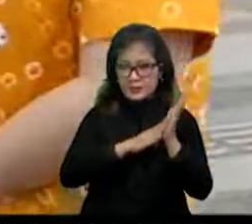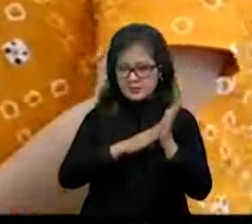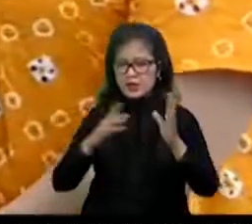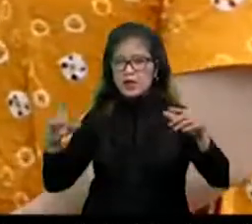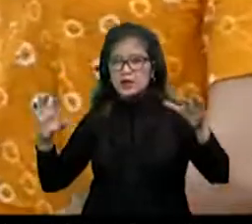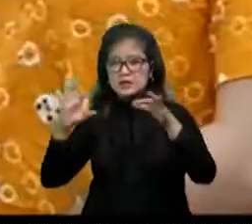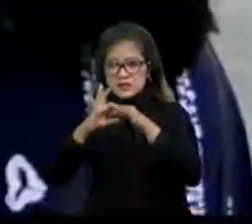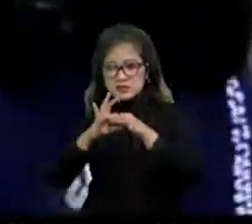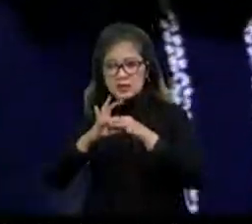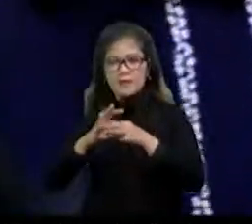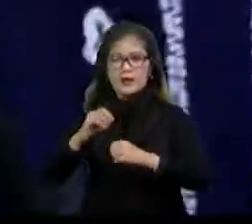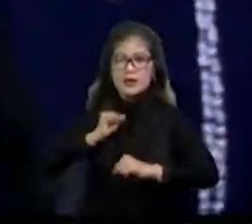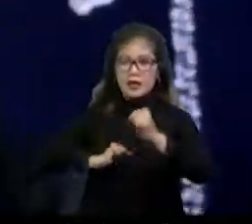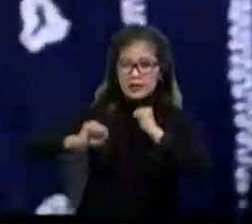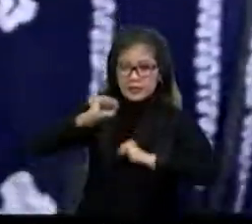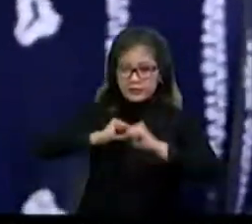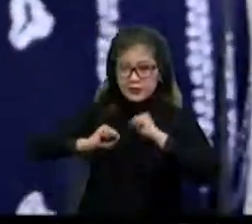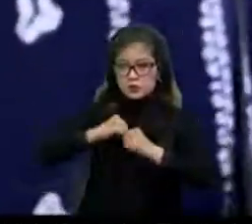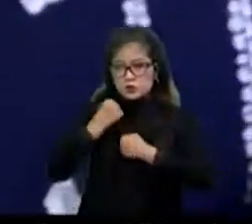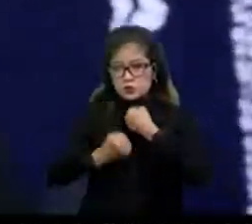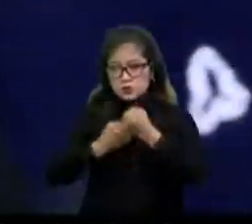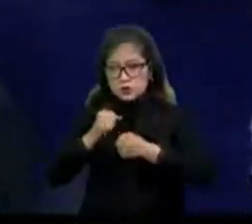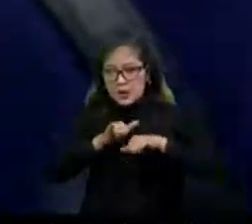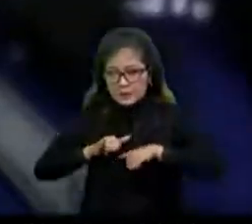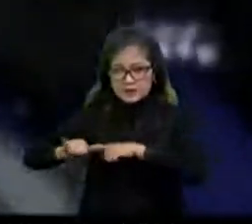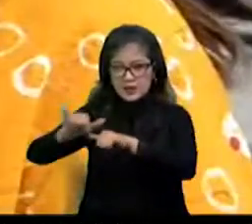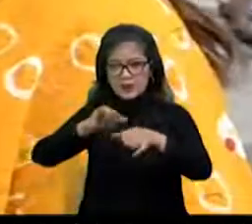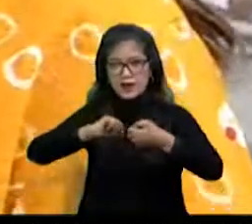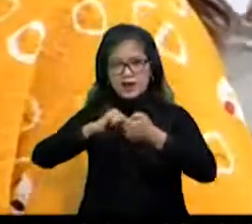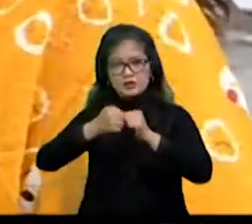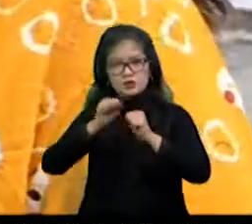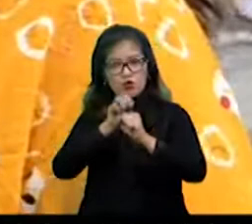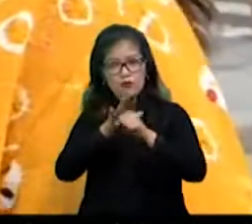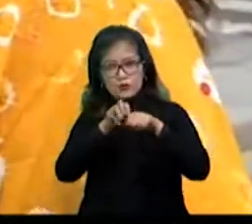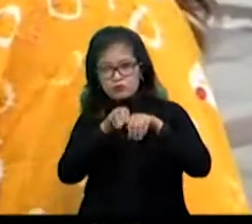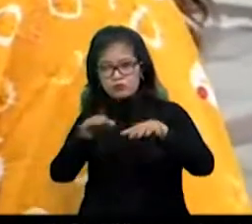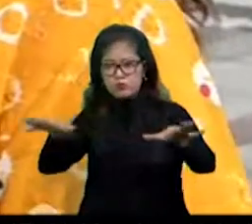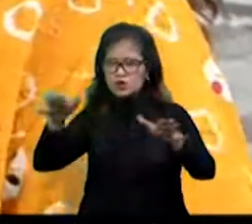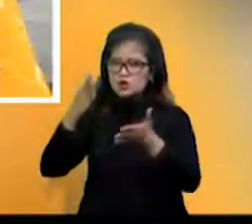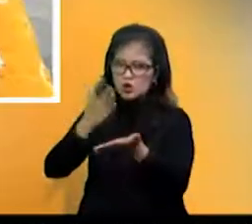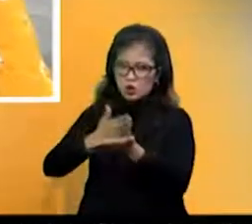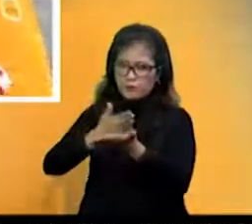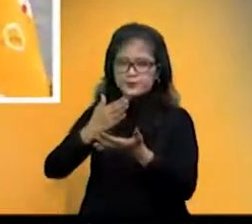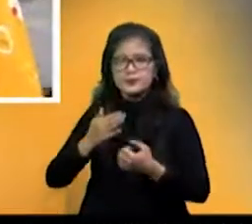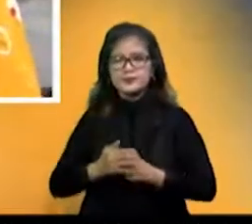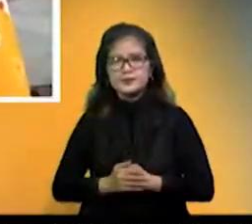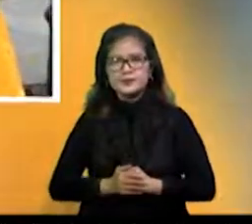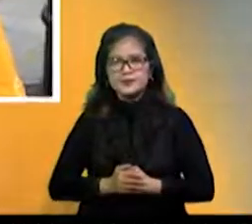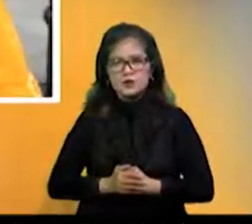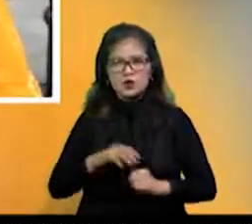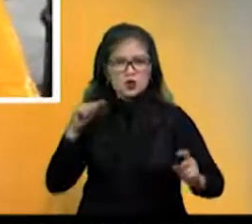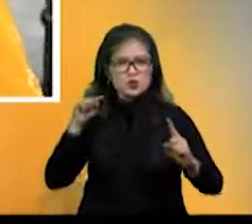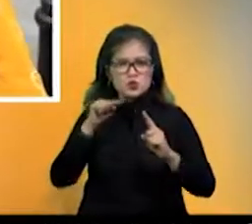dari upaya bersama untuk menekan angka penularan COVID-19. Hal ini kita lakukan untuk meningkatkan kepedulian